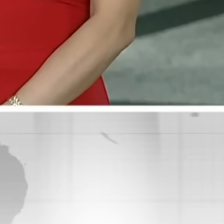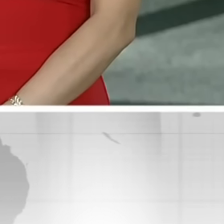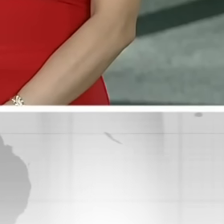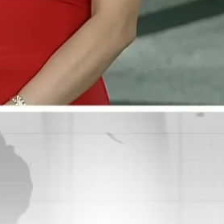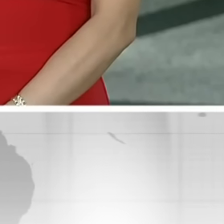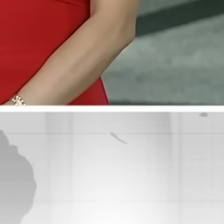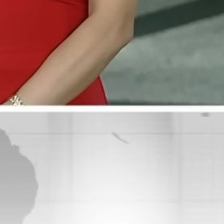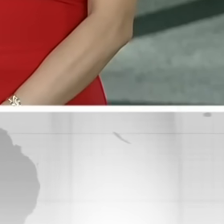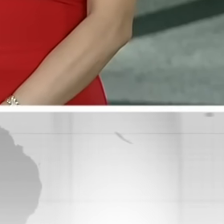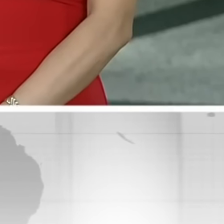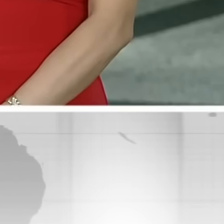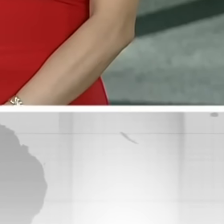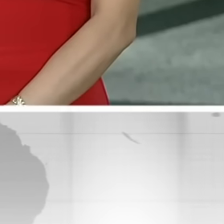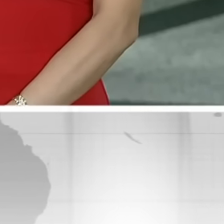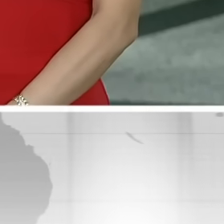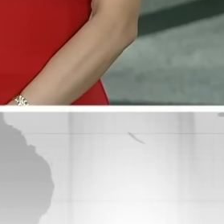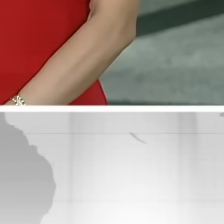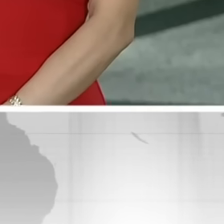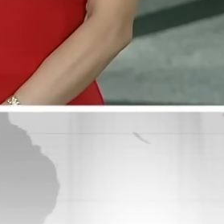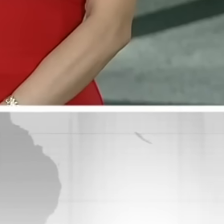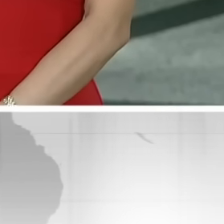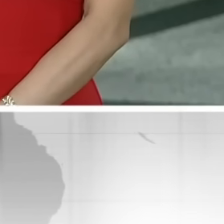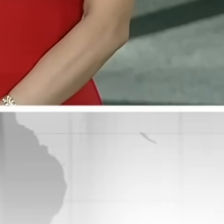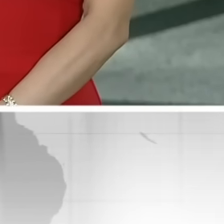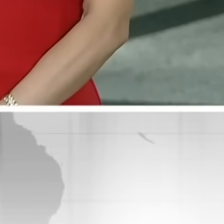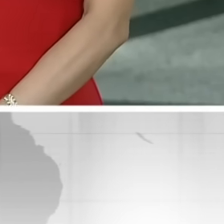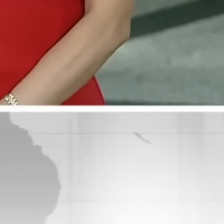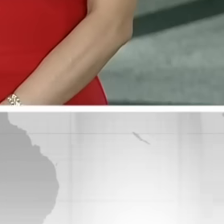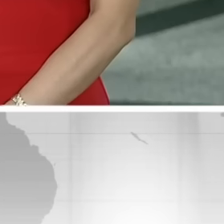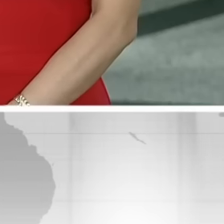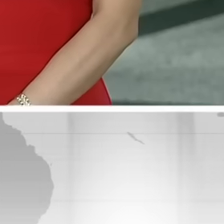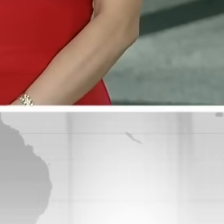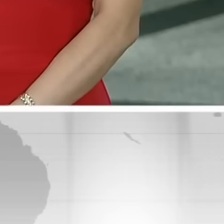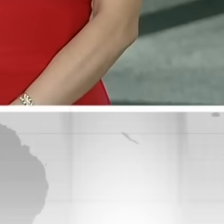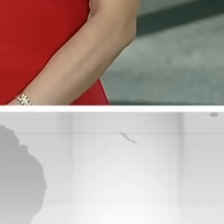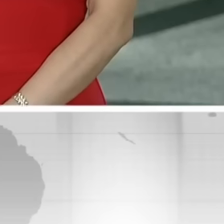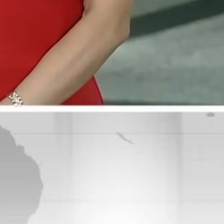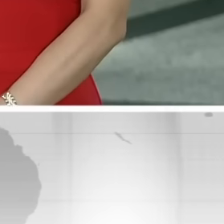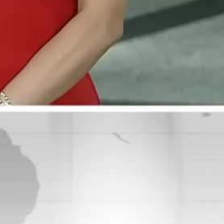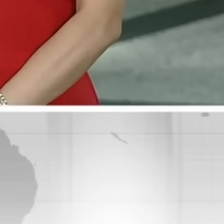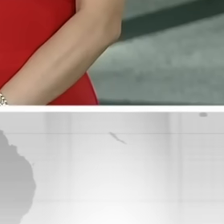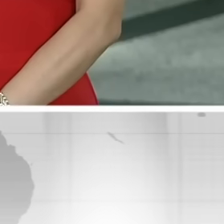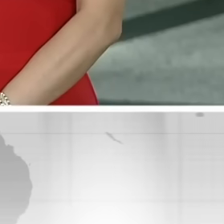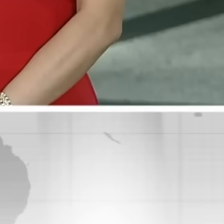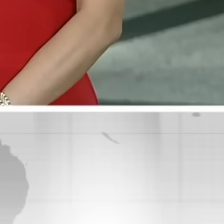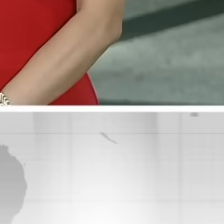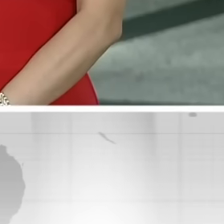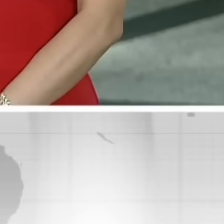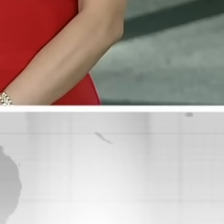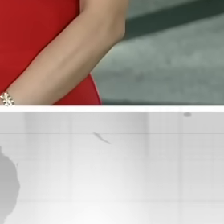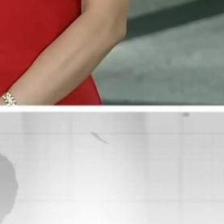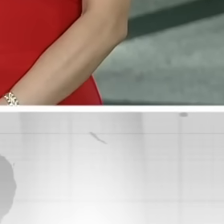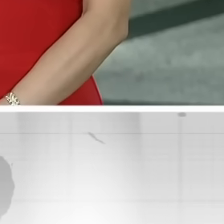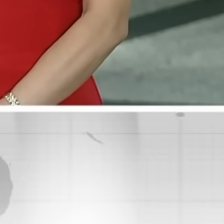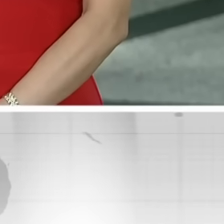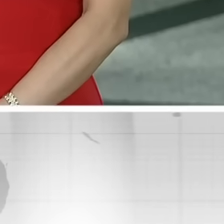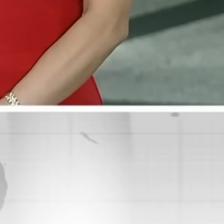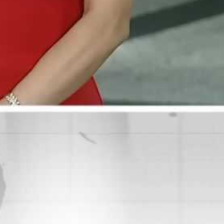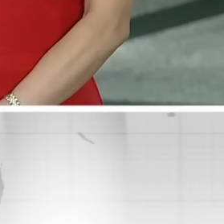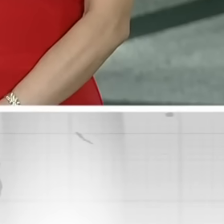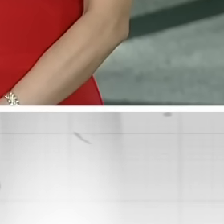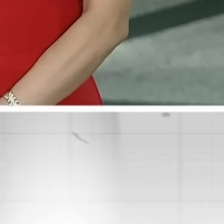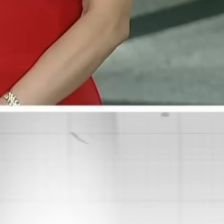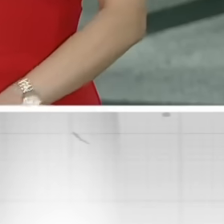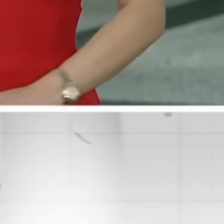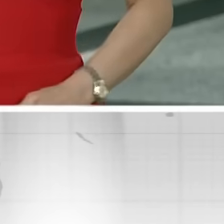Papa. Talaga. Okay, well, happy Halloween po sa inyong lahat. At happy, not happy, pero it's All